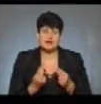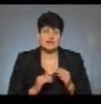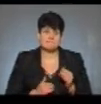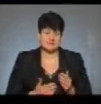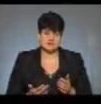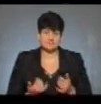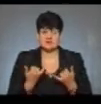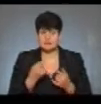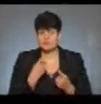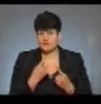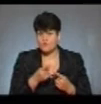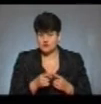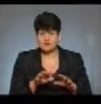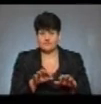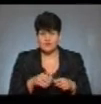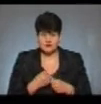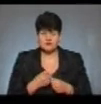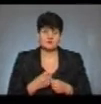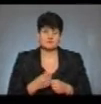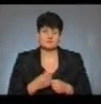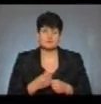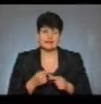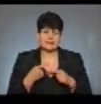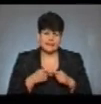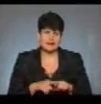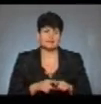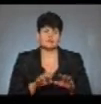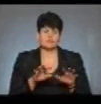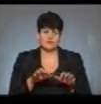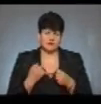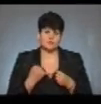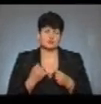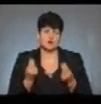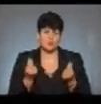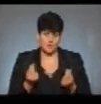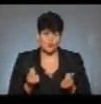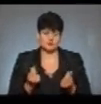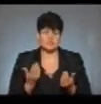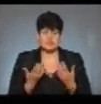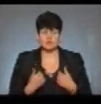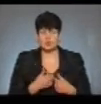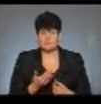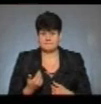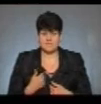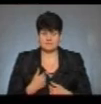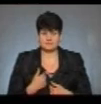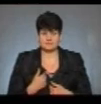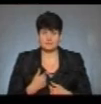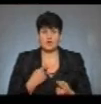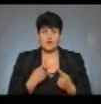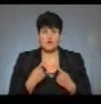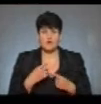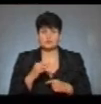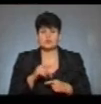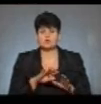бізнес. Зараз ви кажете, що вилучили в процесі рейду техніку, вилучили кошти. Якщо ми говоримо про те,